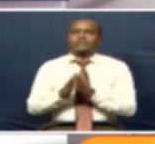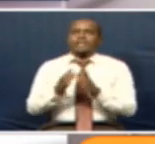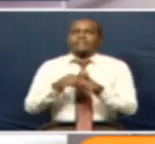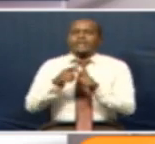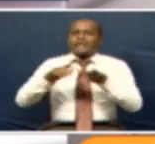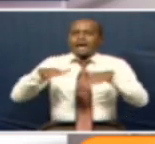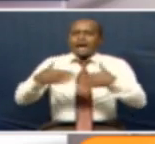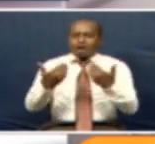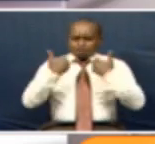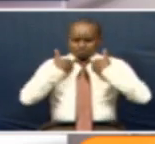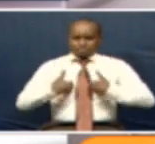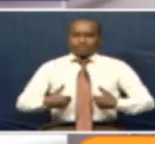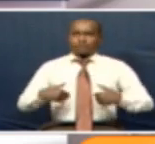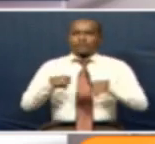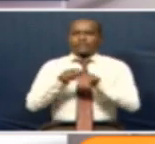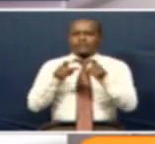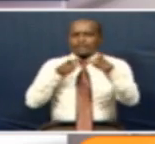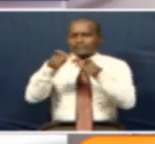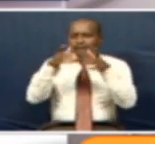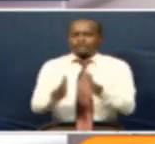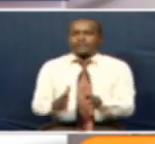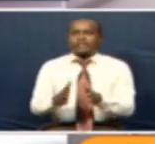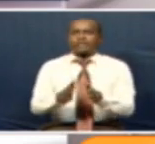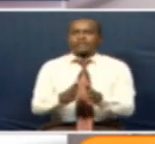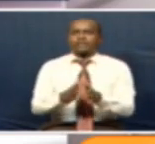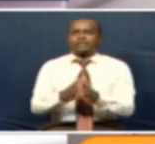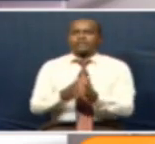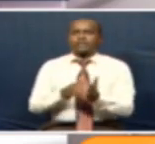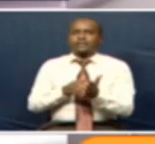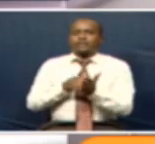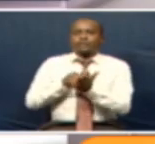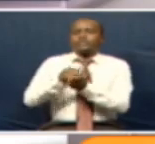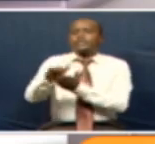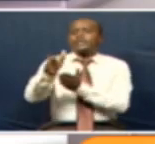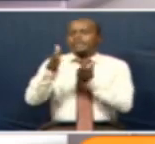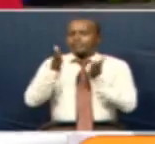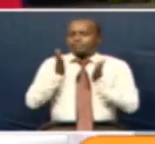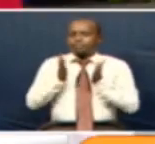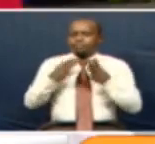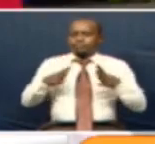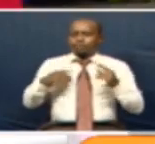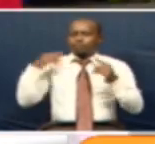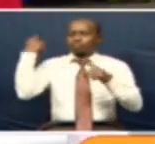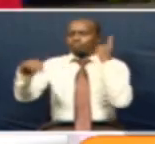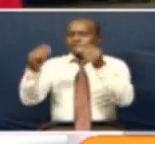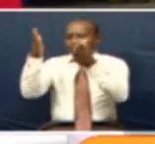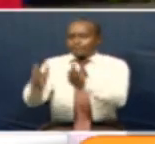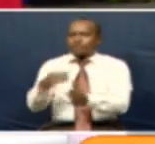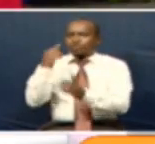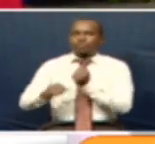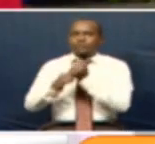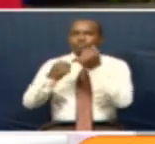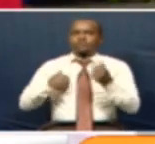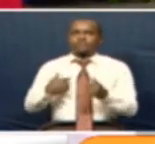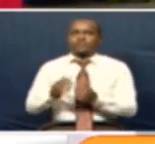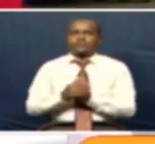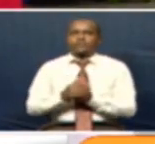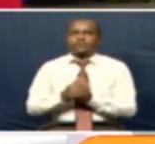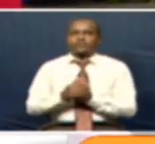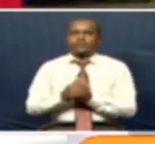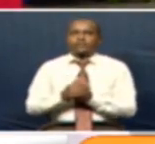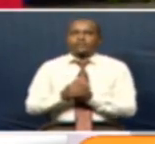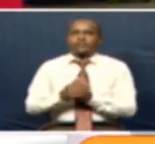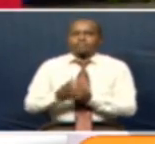Inawezekanaje vipi mimi kama gavana wa Nairobi nitubane mtu ananisupport ende apigwe the men? Mimi sijawahi kushikwa